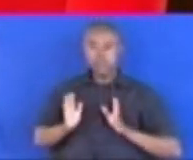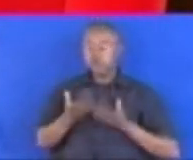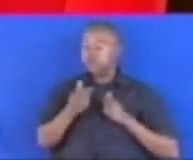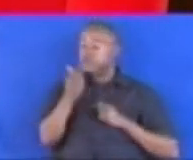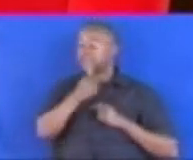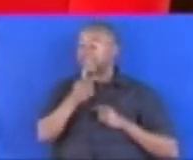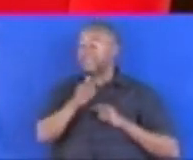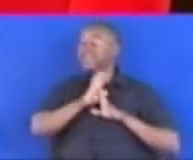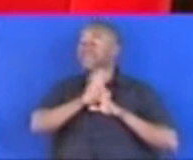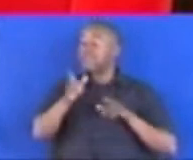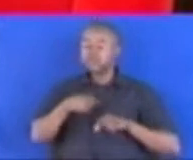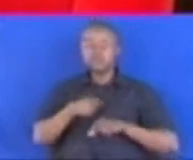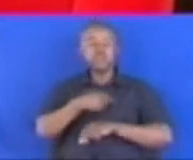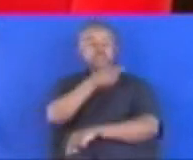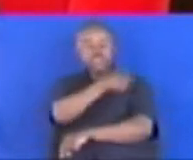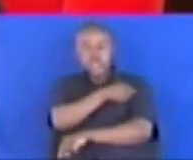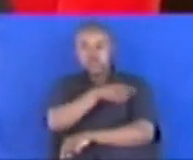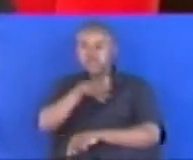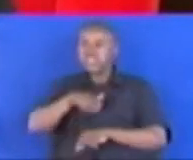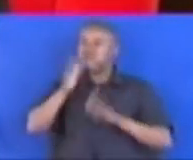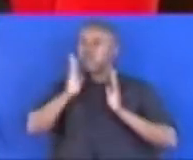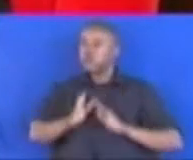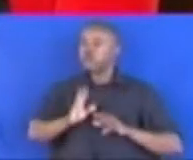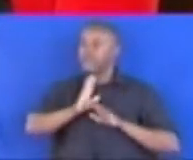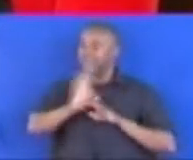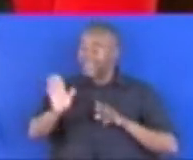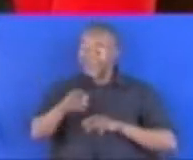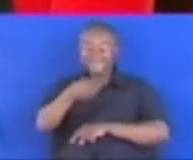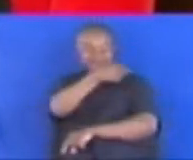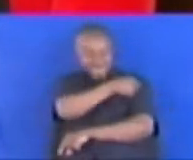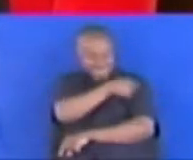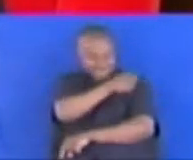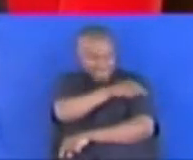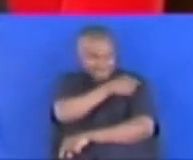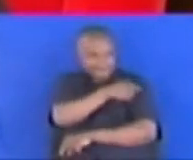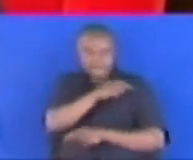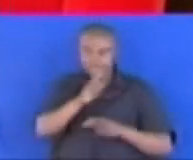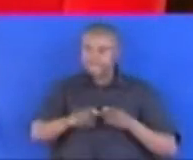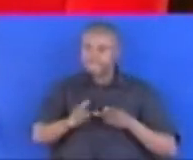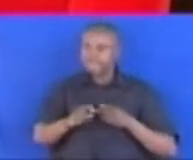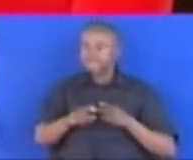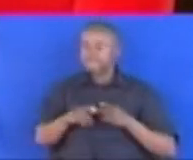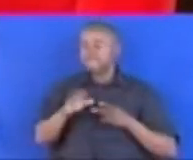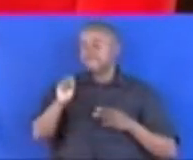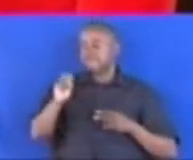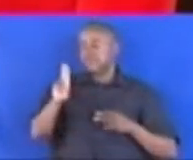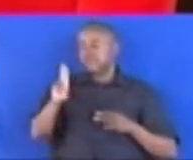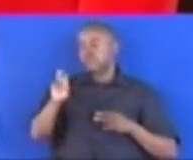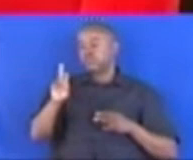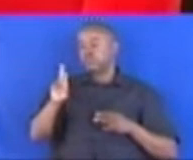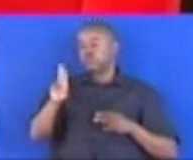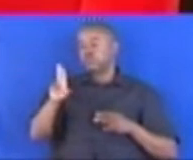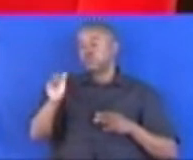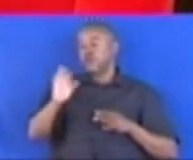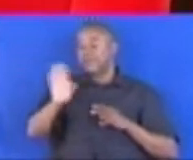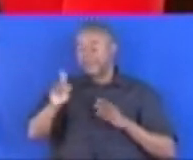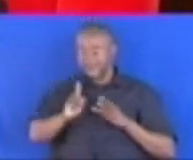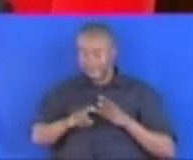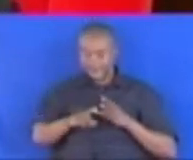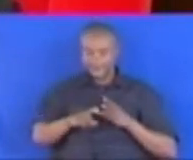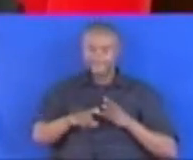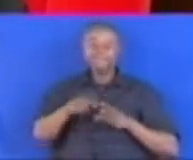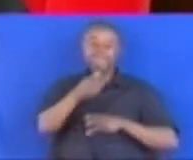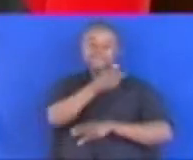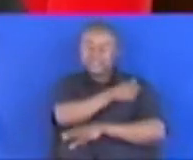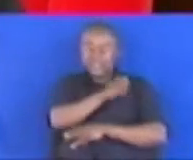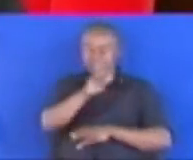tulishachanjwa. Chanjo ya kifua kikuu tayari tulishachanjwa. Chanjo ya surua tayari. Chanjo ya kifaduro